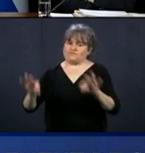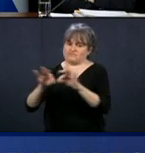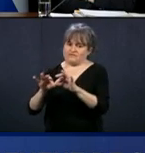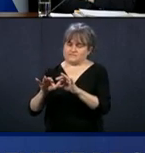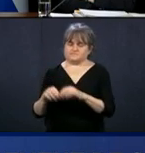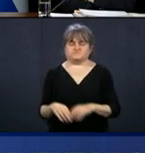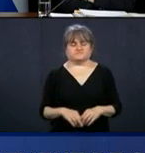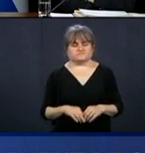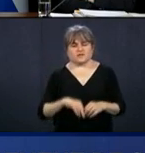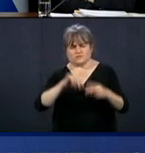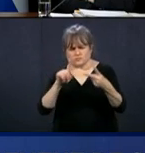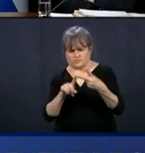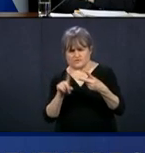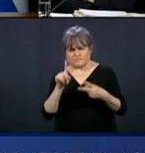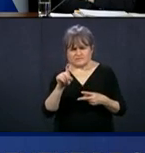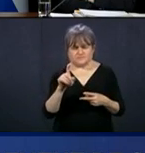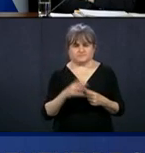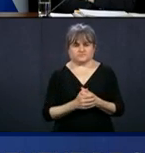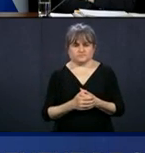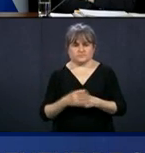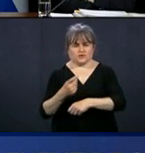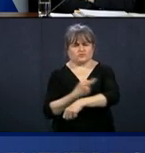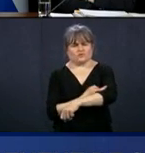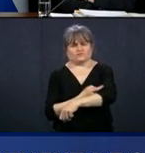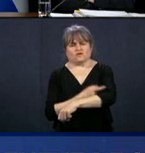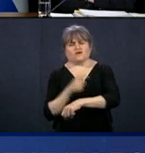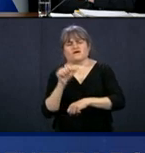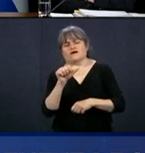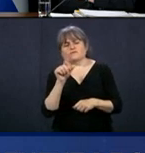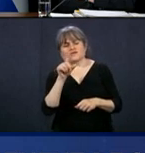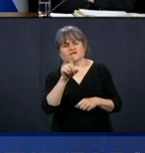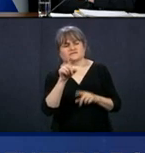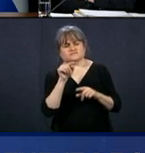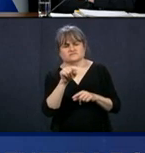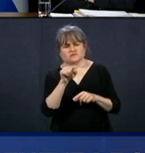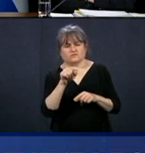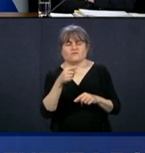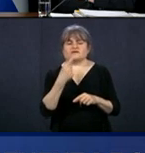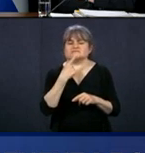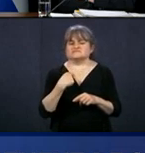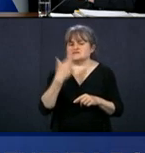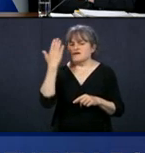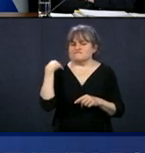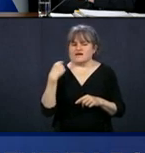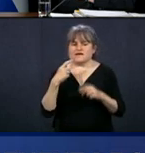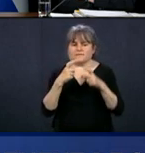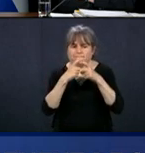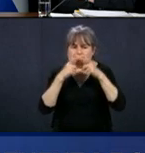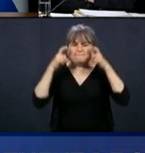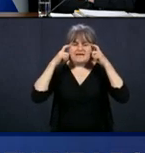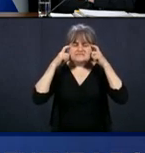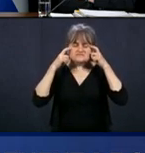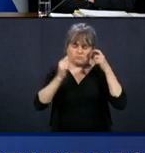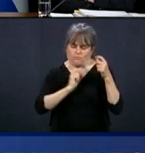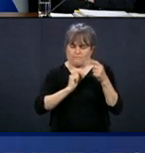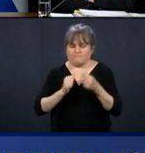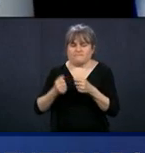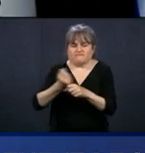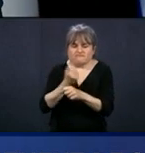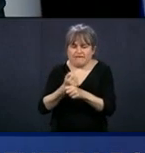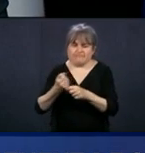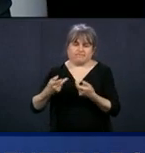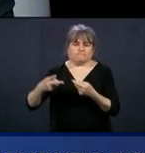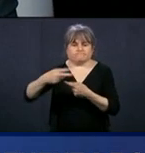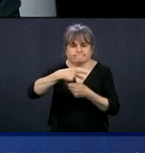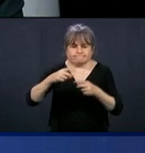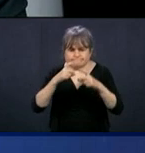reprises que le masque protège les autres. Le masque artisanal, on s'entend, ou le couvre-visage, comme vous l'appelez maintenant. Expliquez-moi